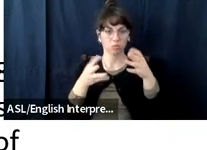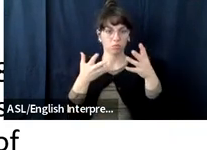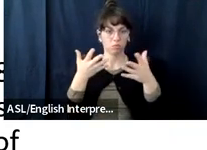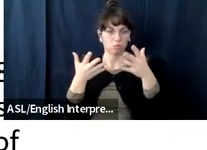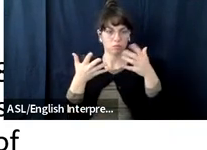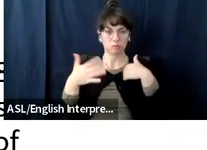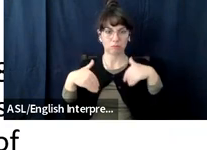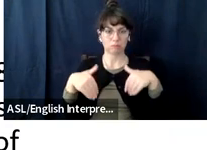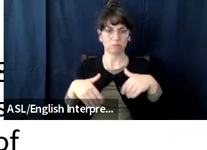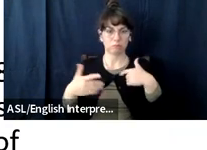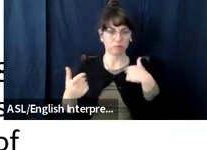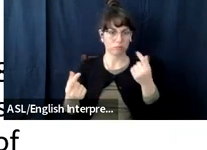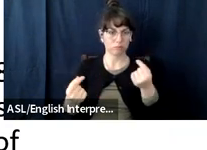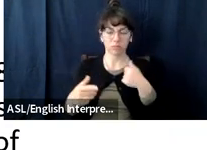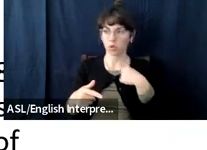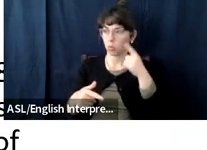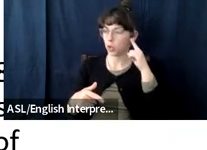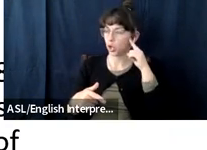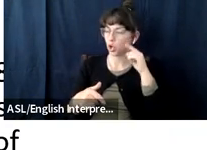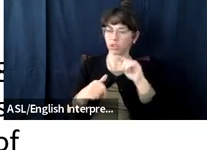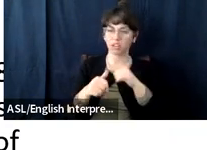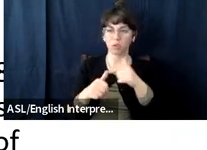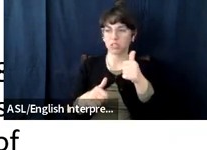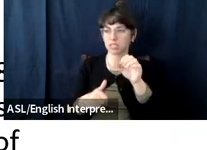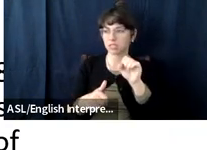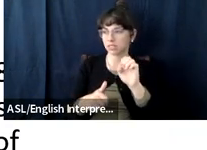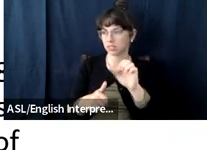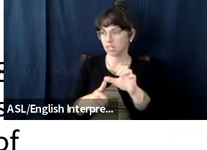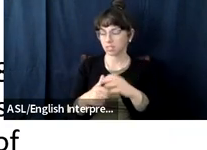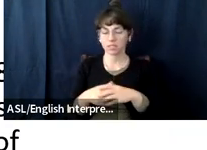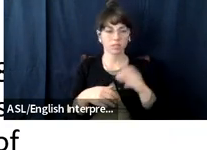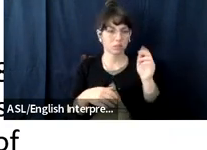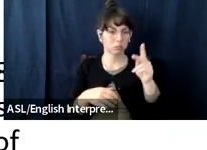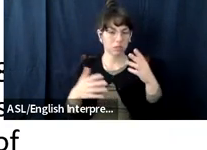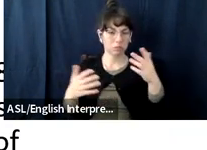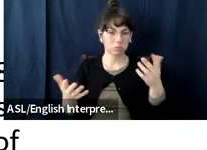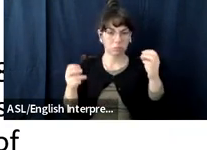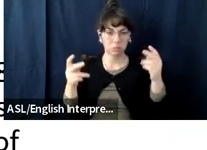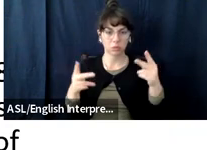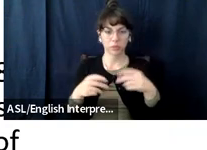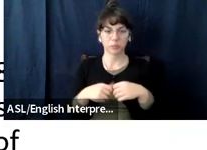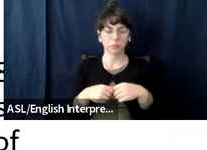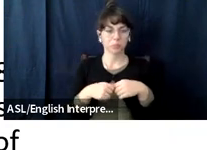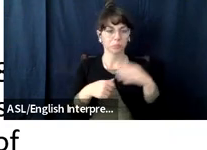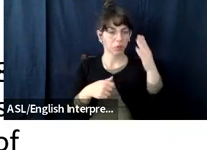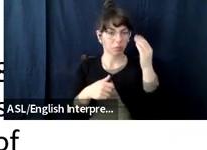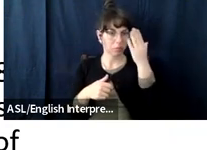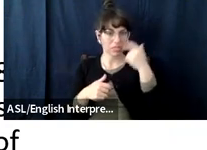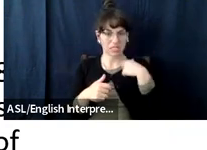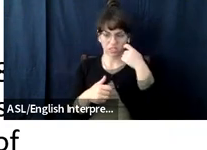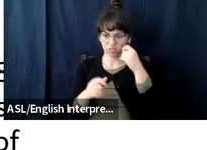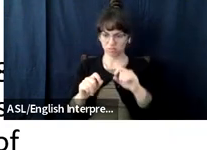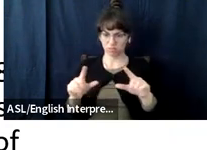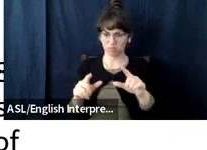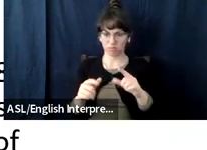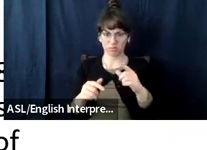We heard the first 10 seconds. Okay. Okay. Because I just got a message saying host